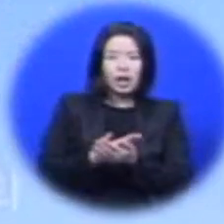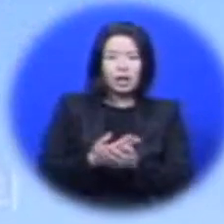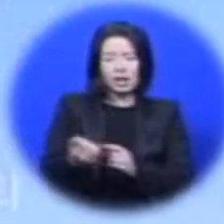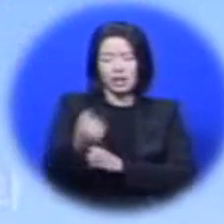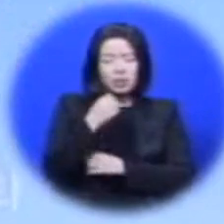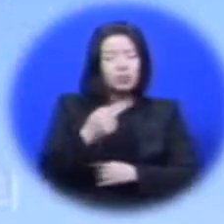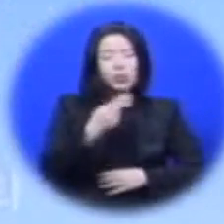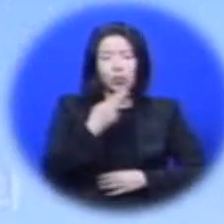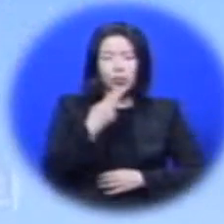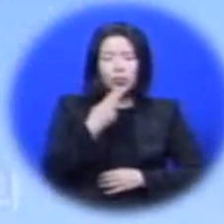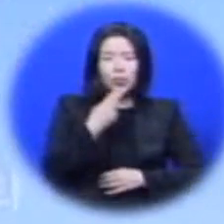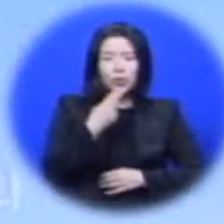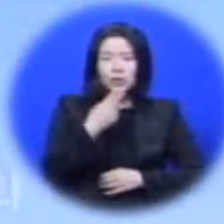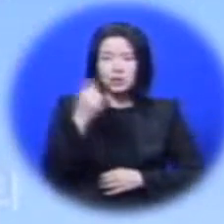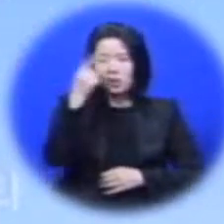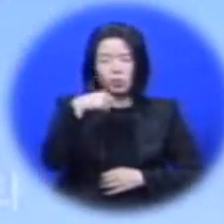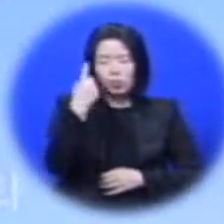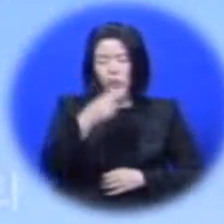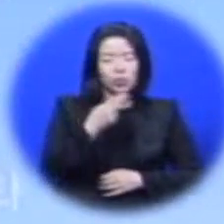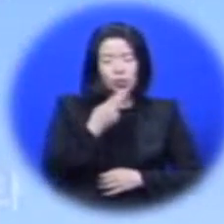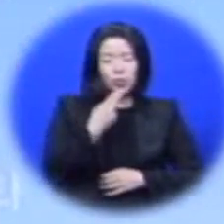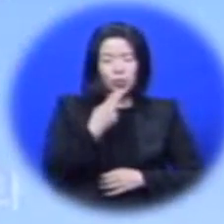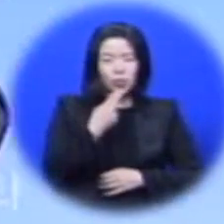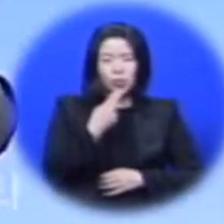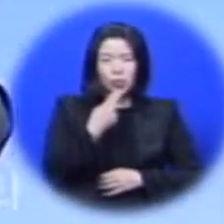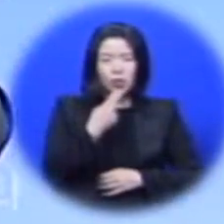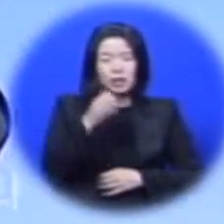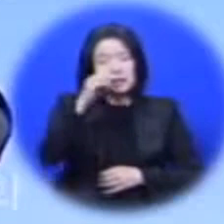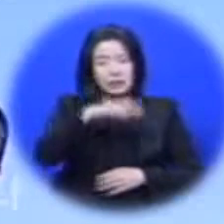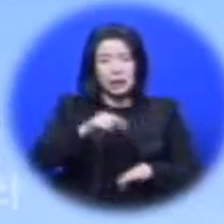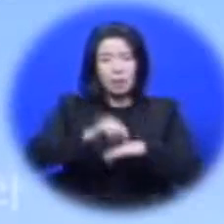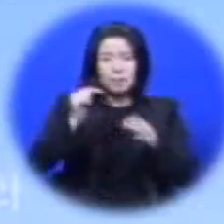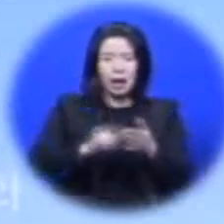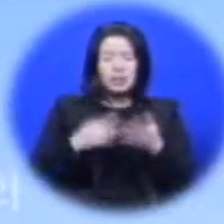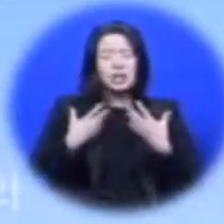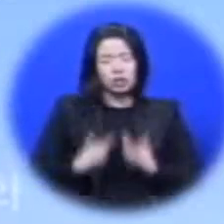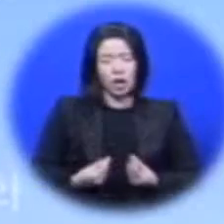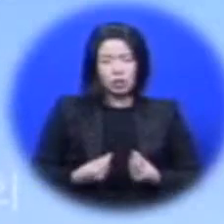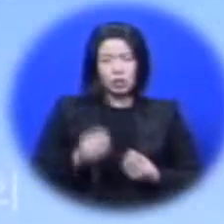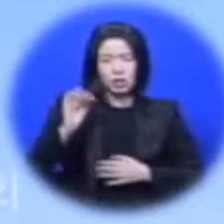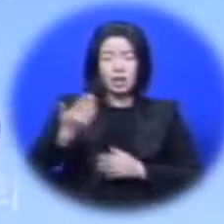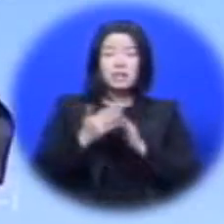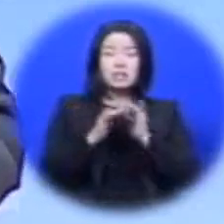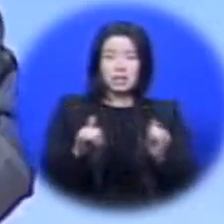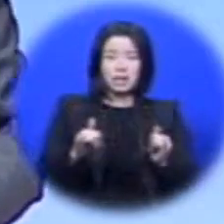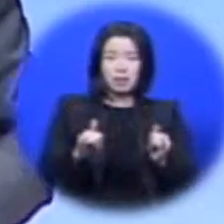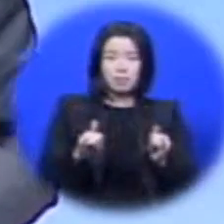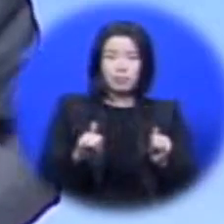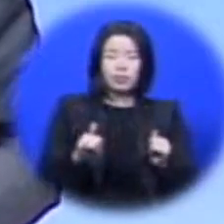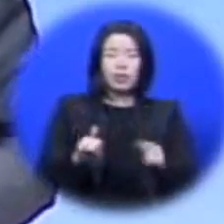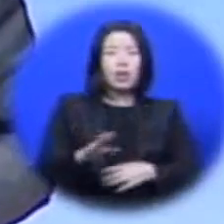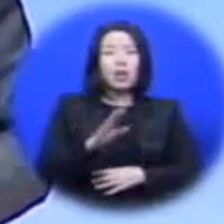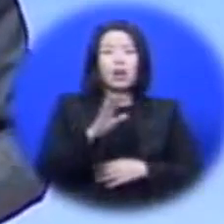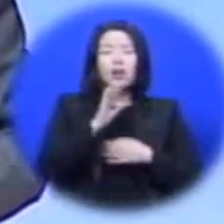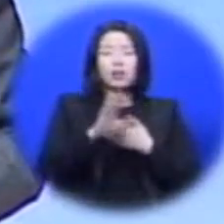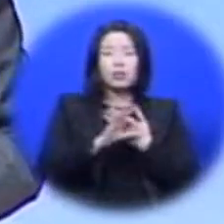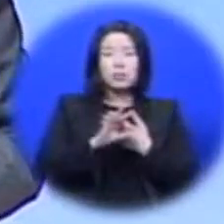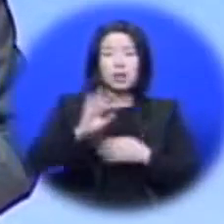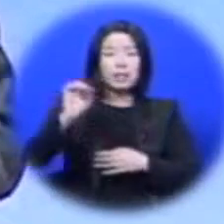없고 이제는 체면도 없고 그냥 마음에 좌절되신 분. 그러면